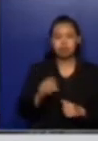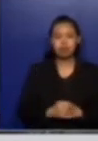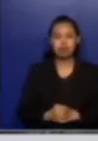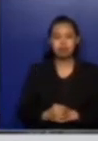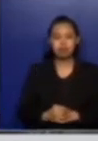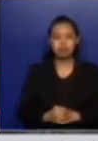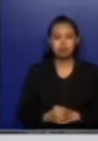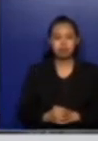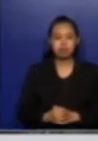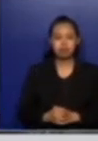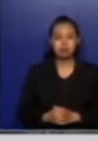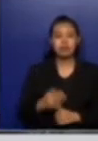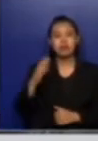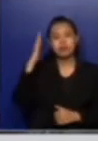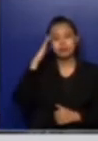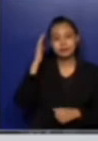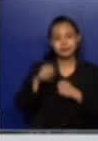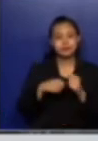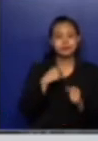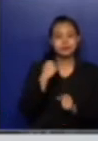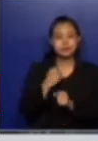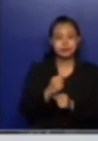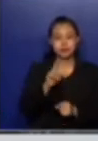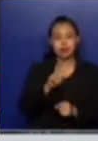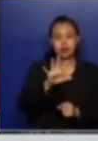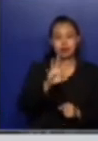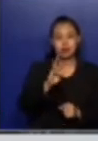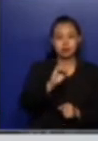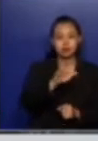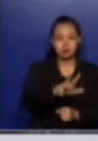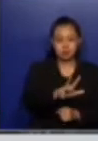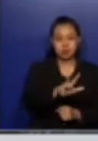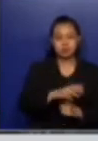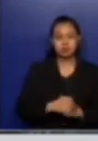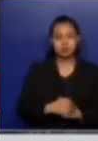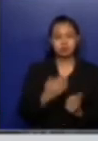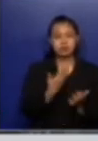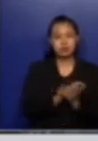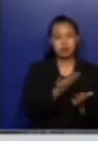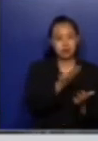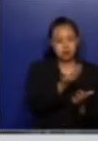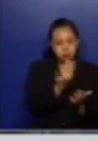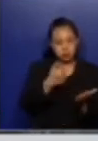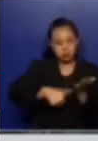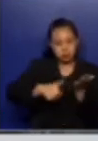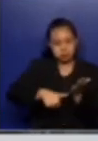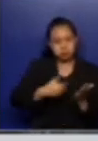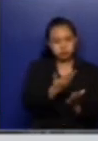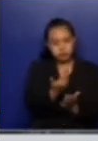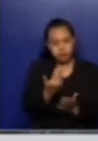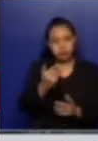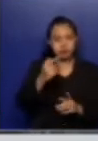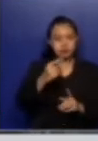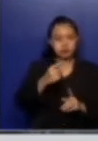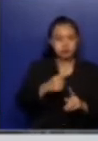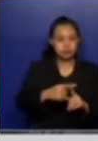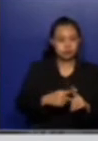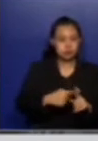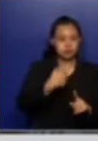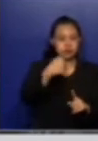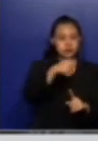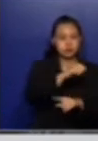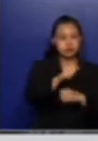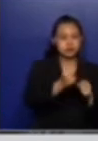ทราบนะครับว่าปี63นะครับเราเก็บงบประมาณตั้งแต่ตุลาปี62มานะ